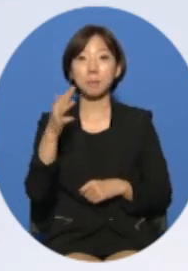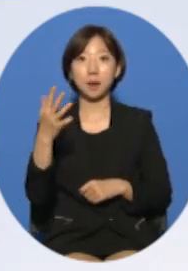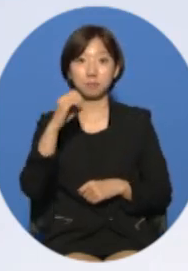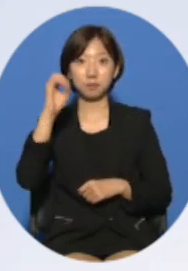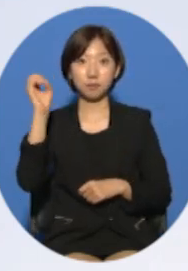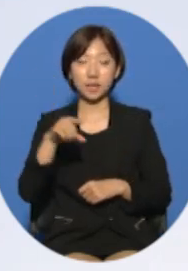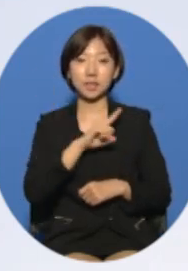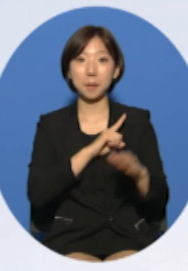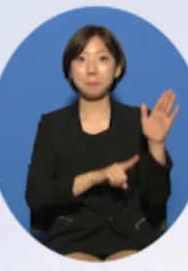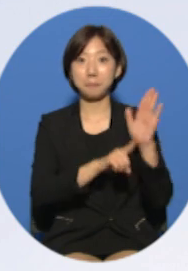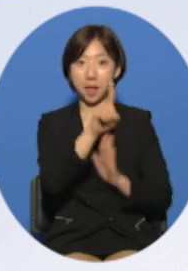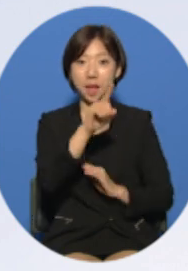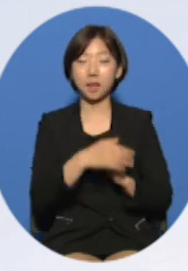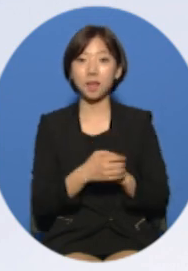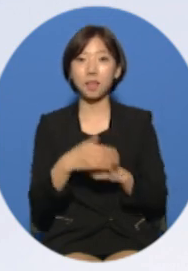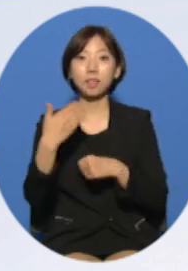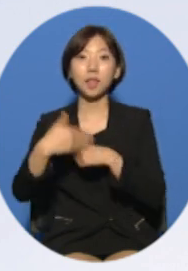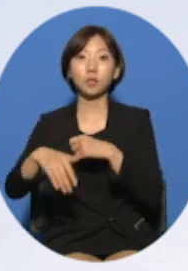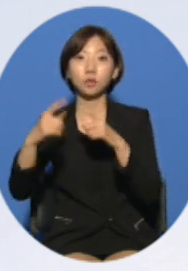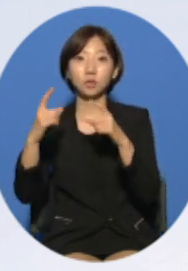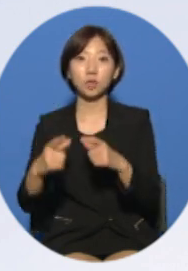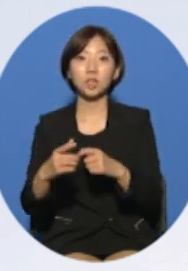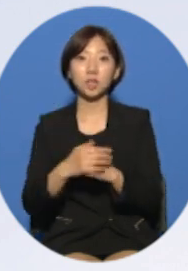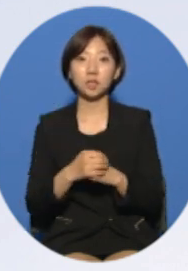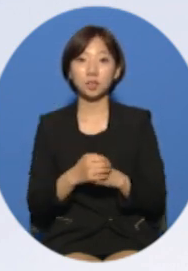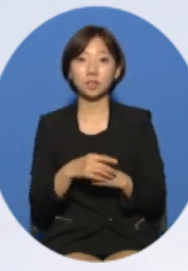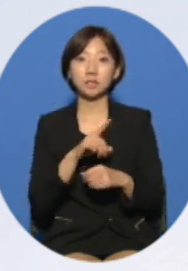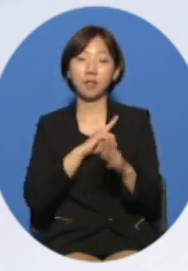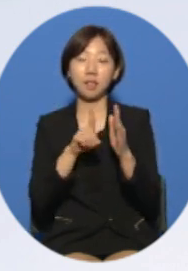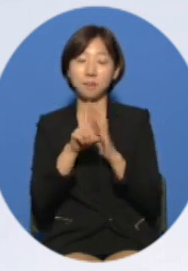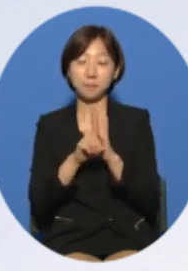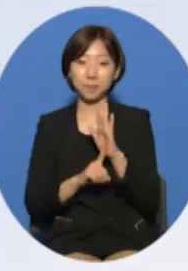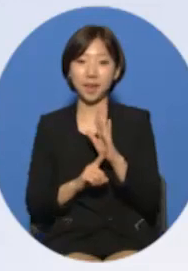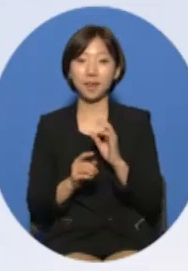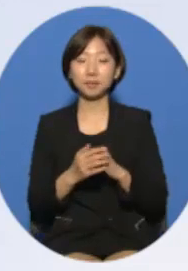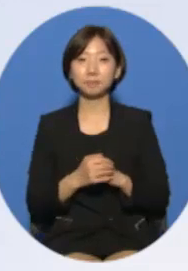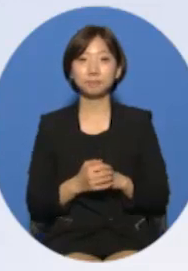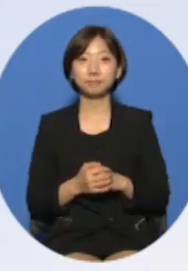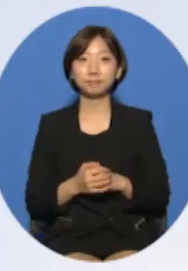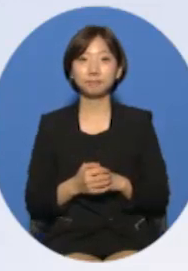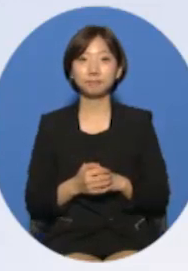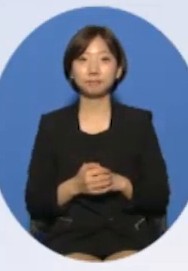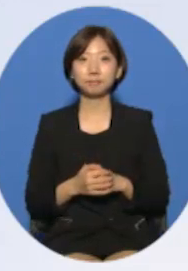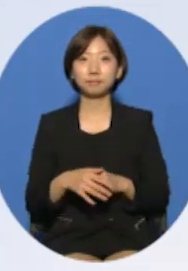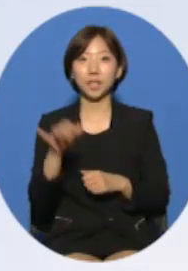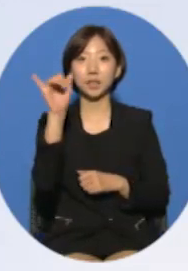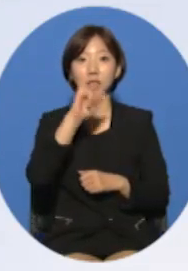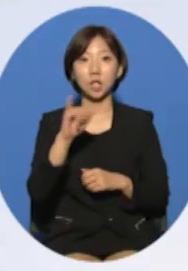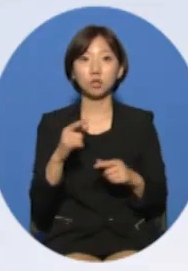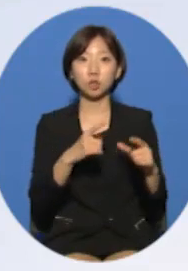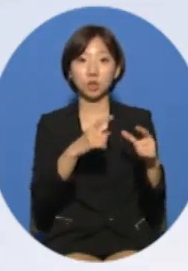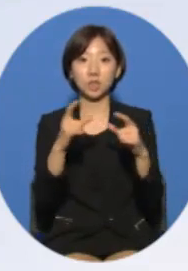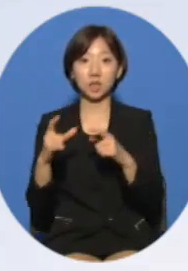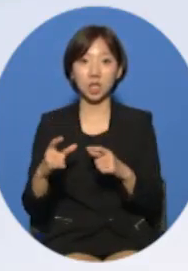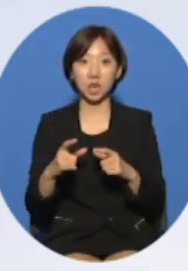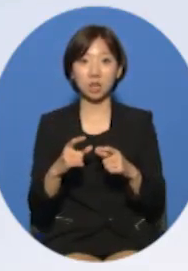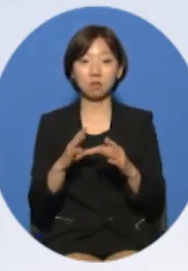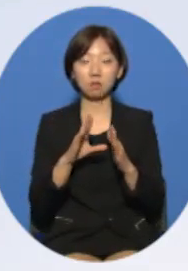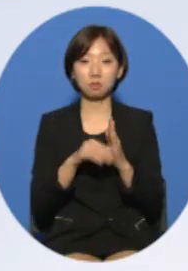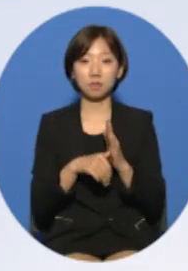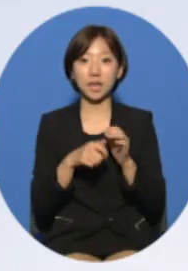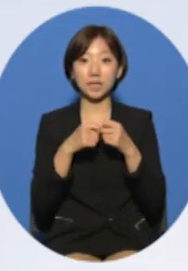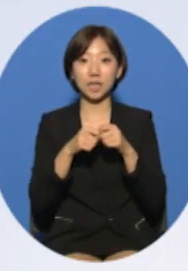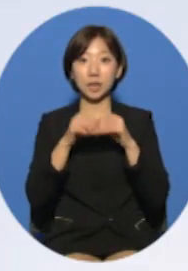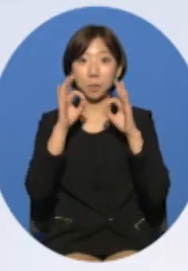34.48%로 가장 높았고요. 대구 지역이 가장 낮은 투표율을 기록했습니다. 전국의 지역별 사전투표 투표율